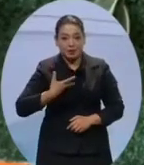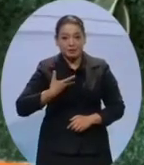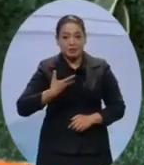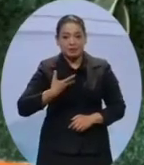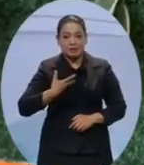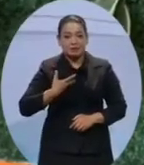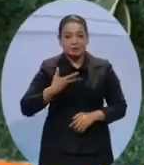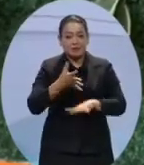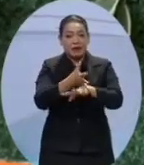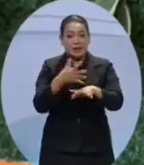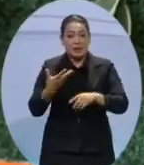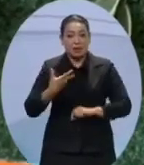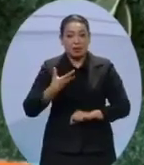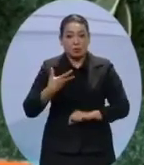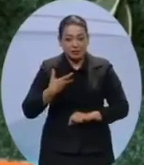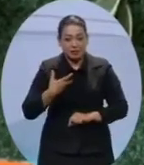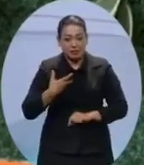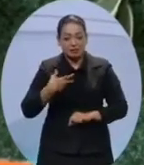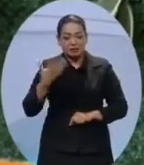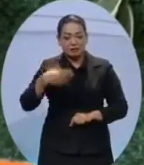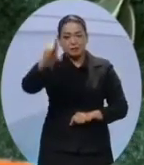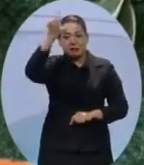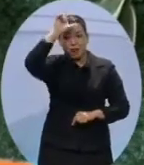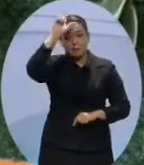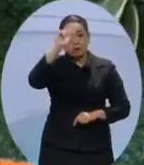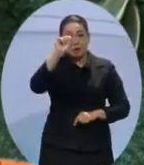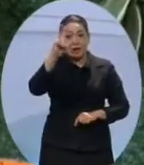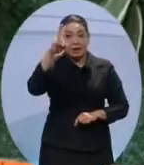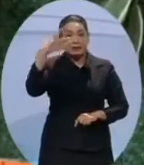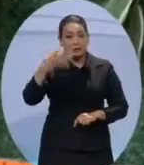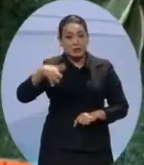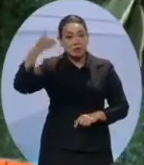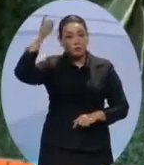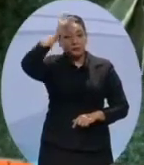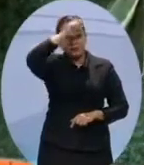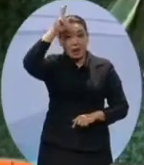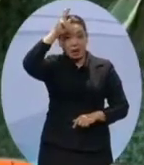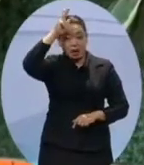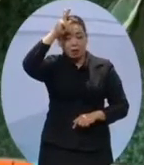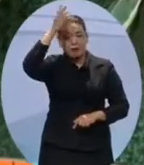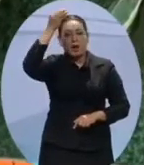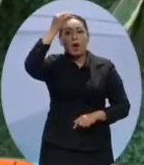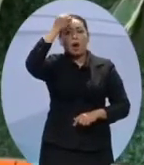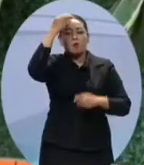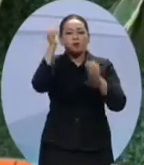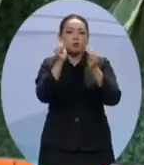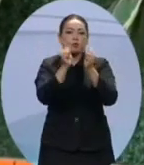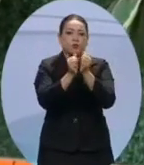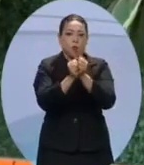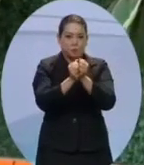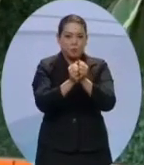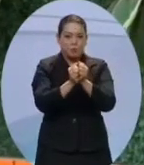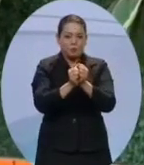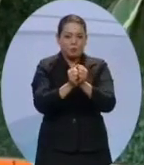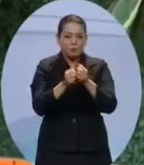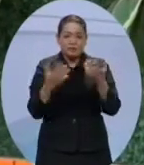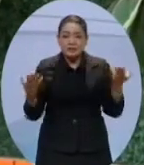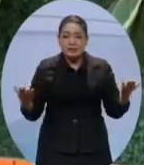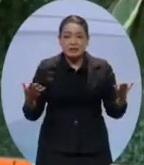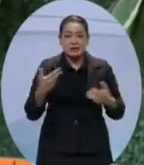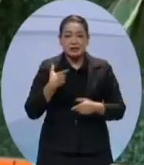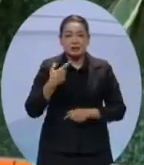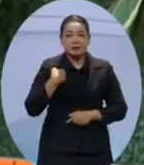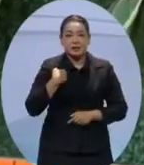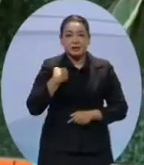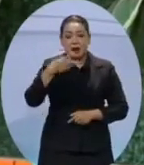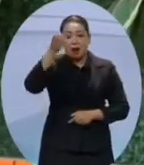sinh lớp 12 mà tất cả học sinh của trường Phạm Ngũ Lão nói chung thì các em có khi có cái động cơ học tập rồi ấy, thì tự dưng cái việc học của các em